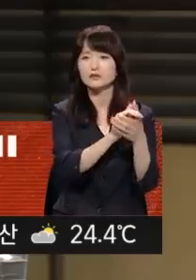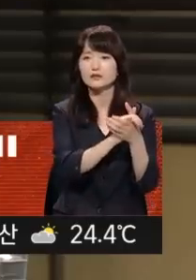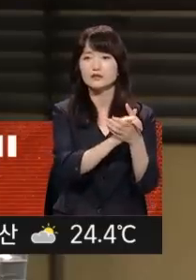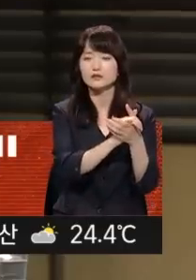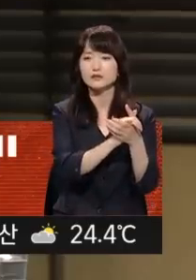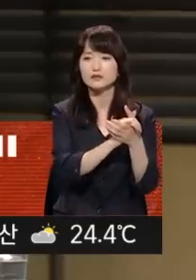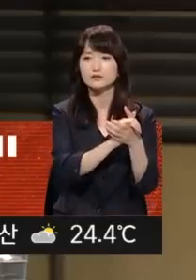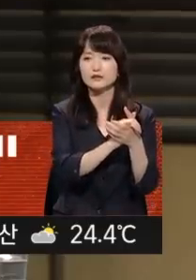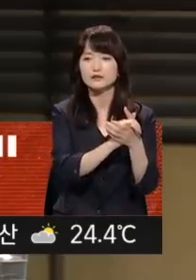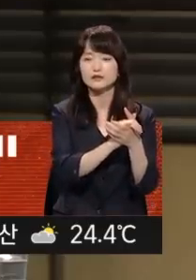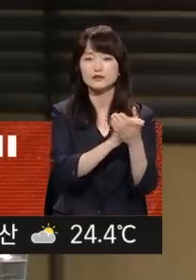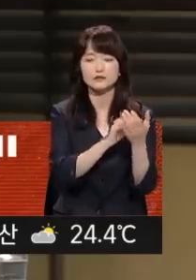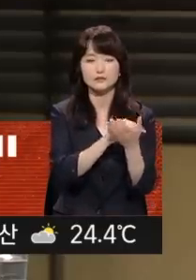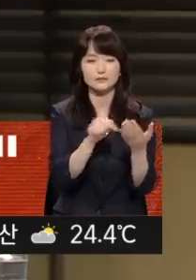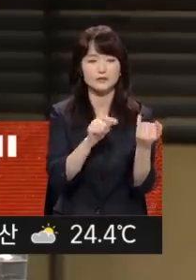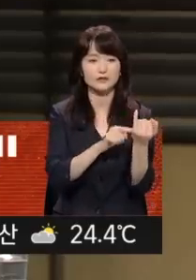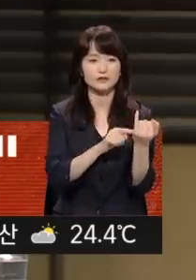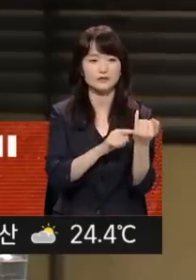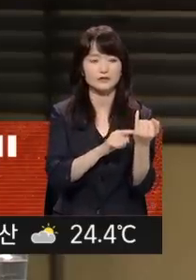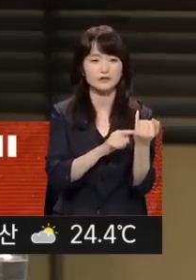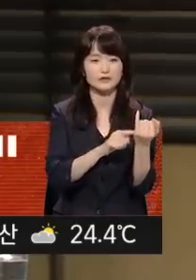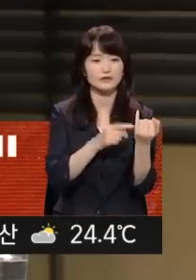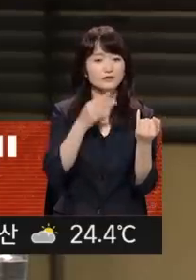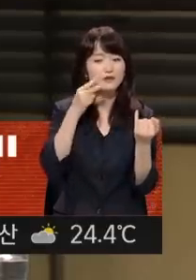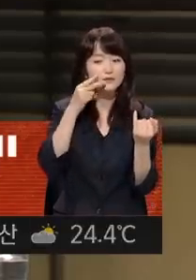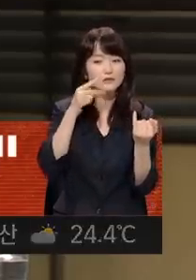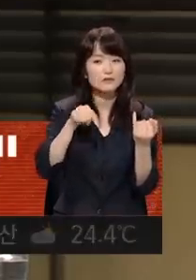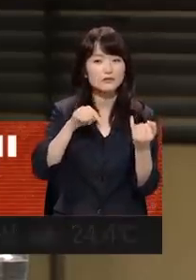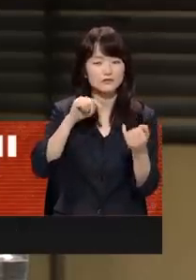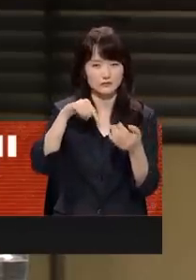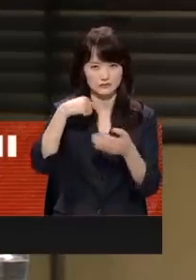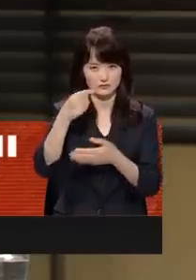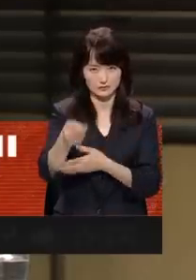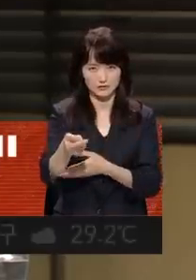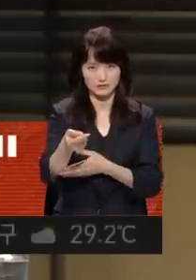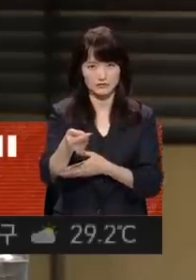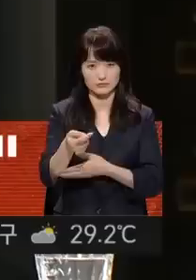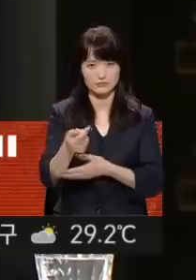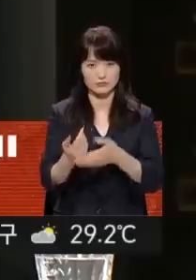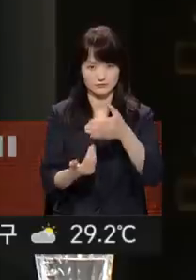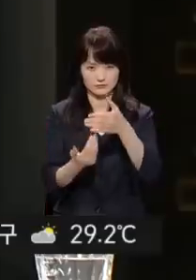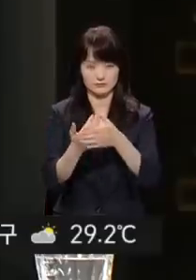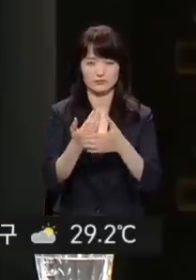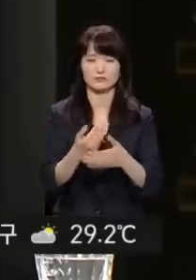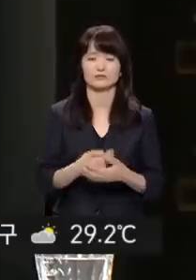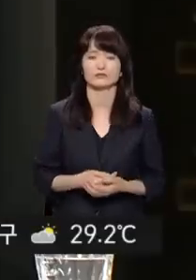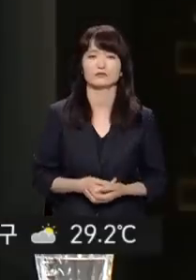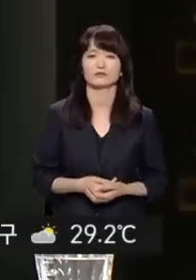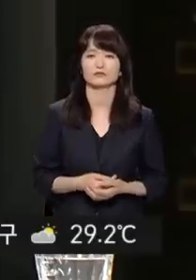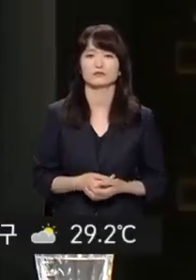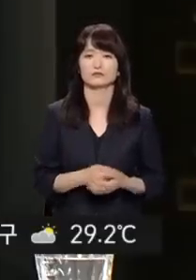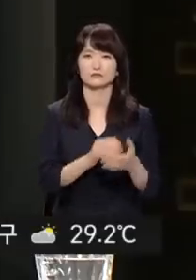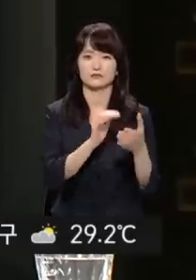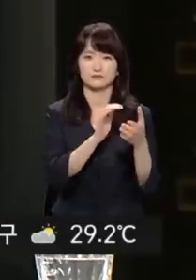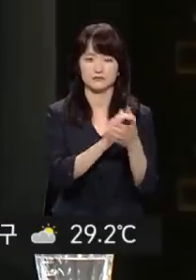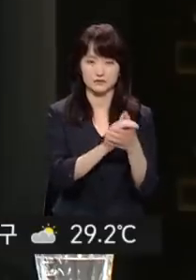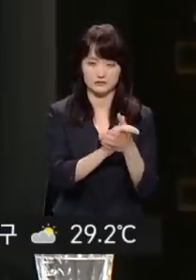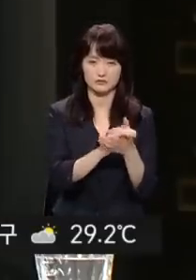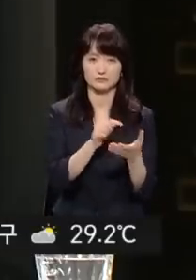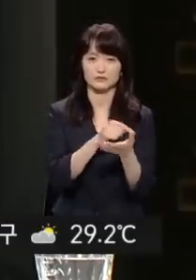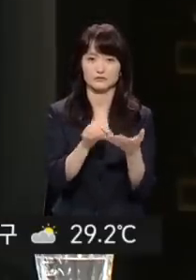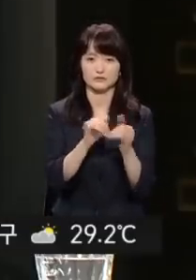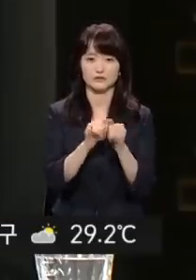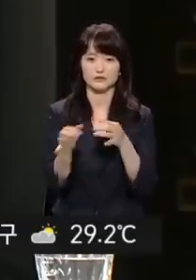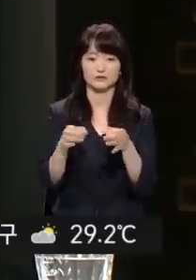함께 입혀서 담배를 피러 나갔는데 그 이후에이 문제 사건이 터졌다고 합니다 자 피해자와 친구들은 가게 밖으로 잠시 나갔다가